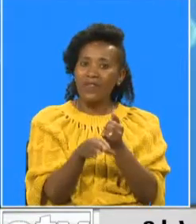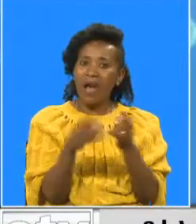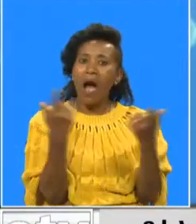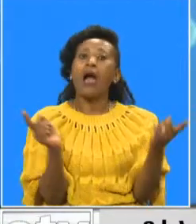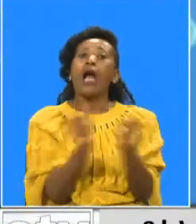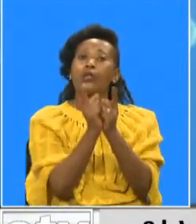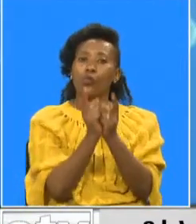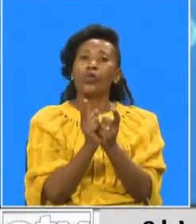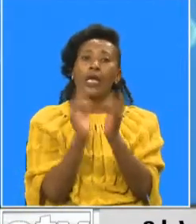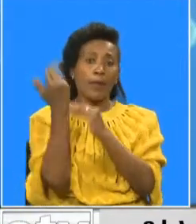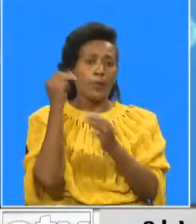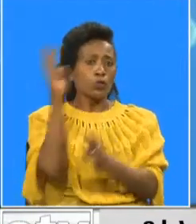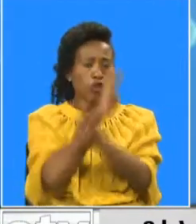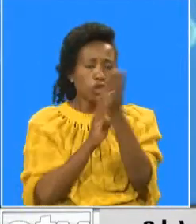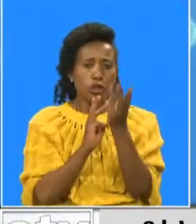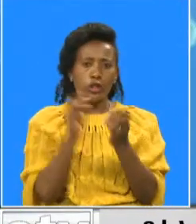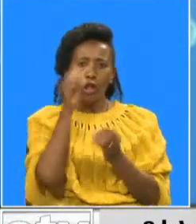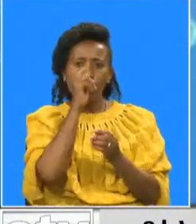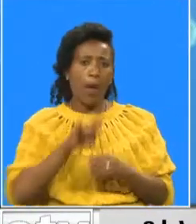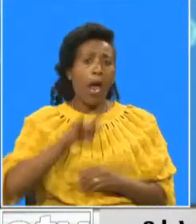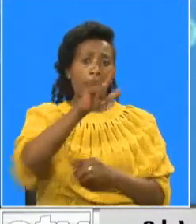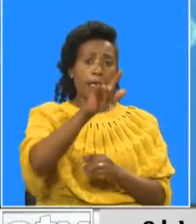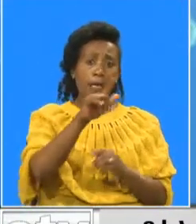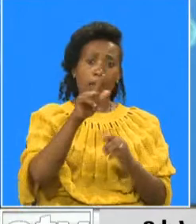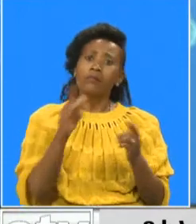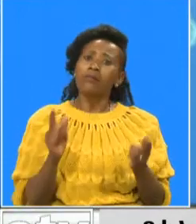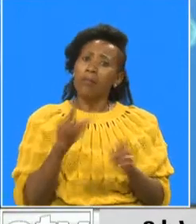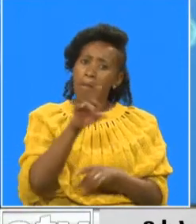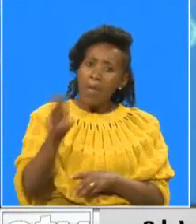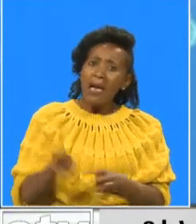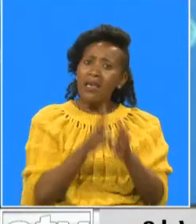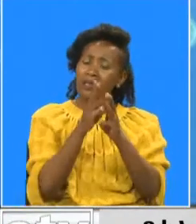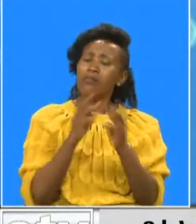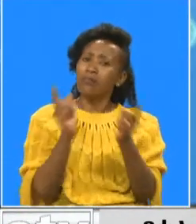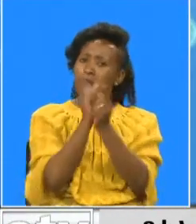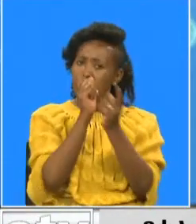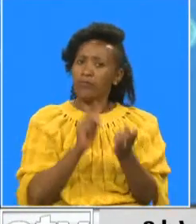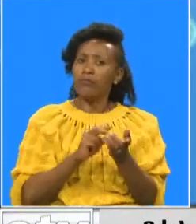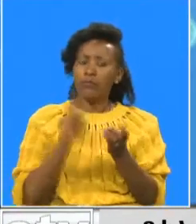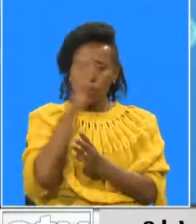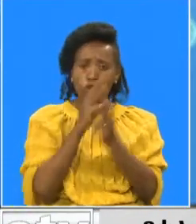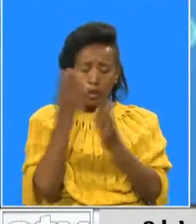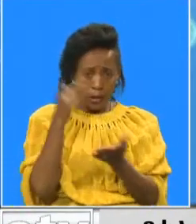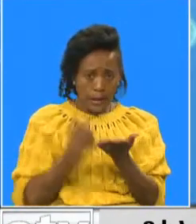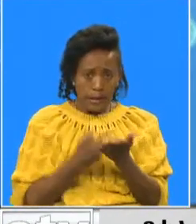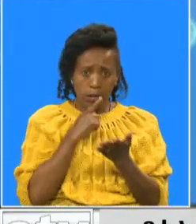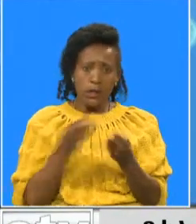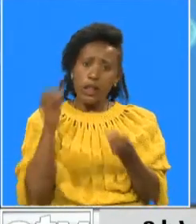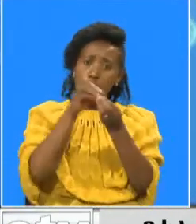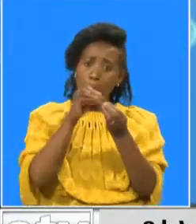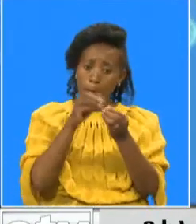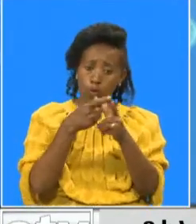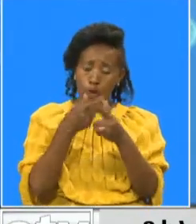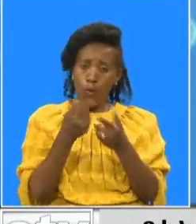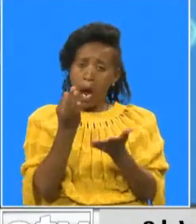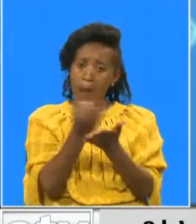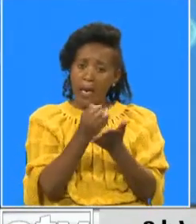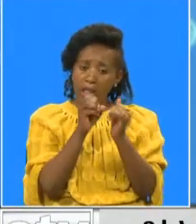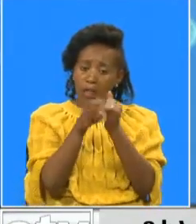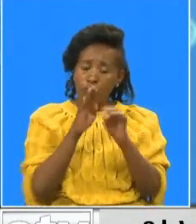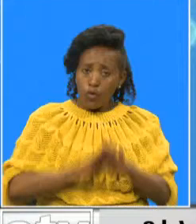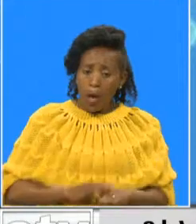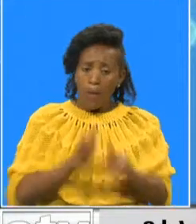አጋጥሞት የነበረውን ችግር ማንሳት እንችላለን። የኢትዮጵያ አየር መንገድ አጋጥሞት የነበረውን ችግር ማንሳት እንችላለን። እነዚህ ጋር ተዳምሮ ደግሞ አሁን ያምራይ ዘርፎች